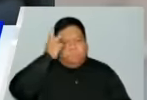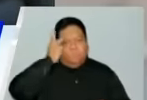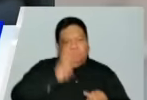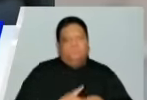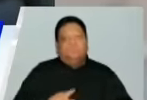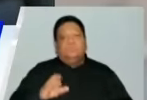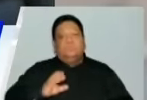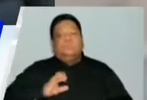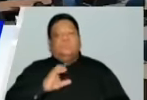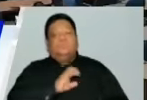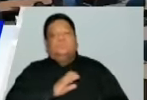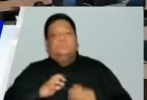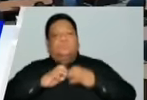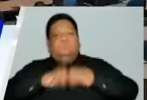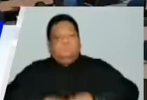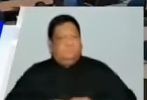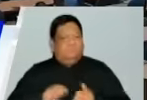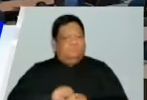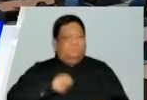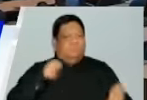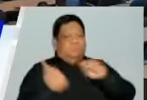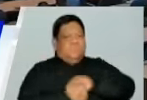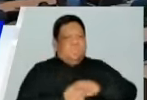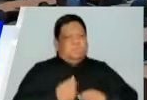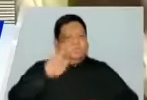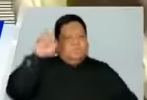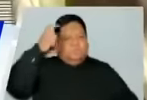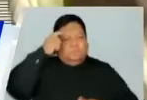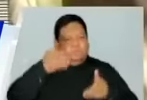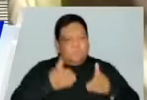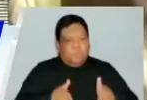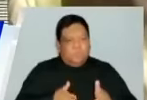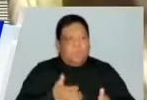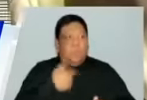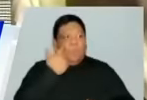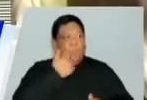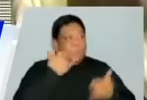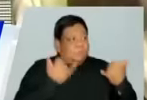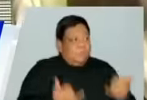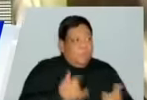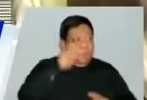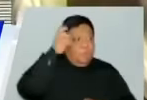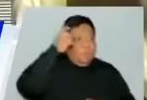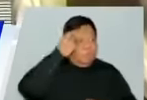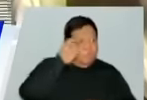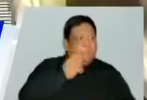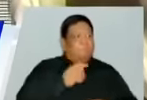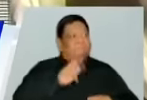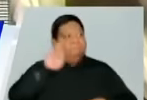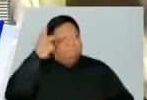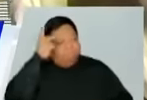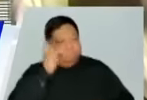parlyamento at mapanatili sa pwesto ng mga nasa kapangyarihan. Ang pangtarya talaga nila,